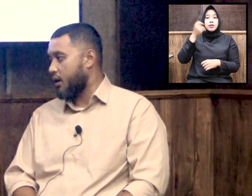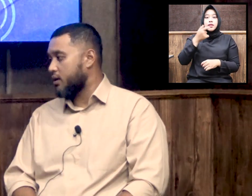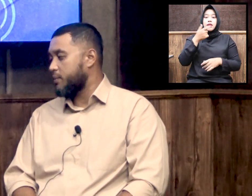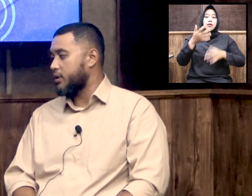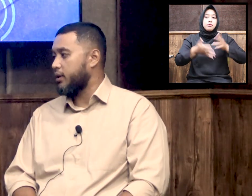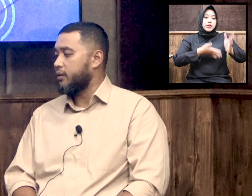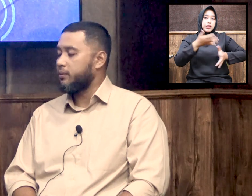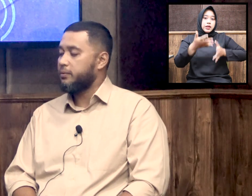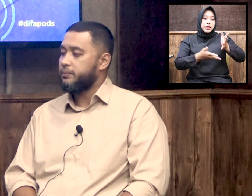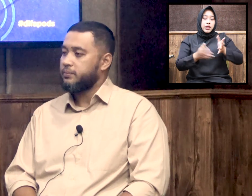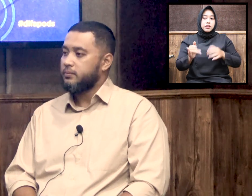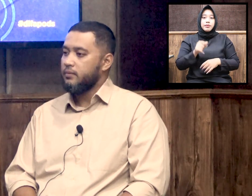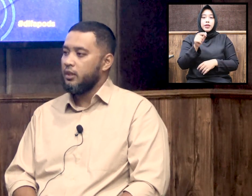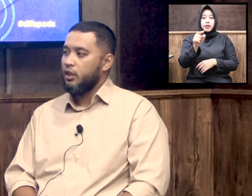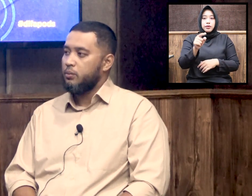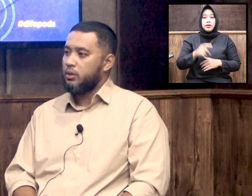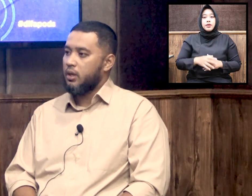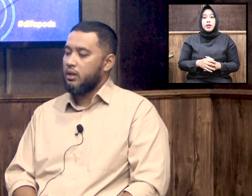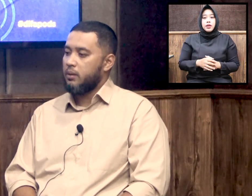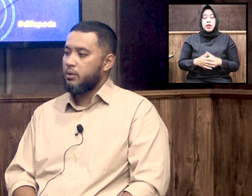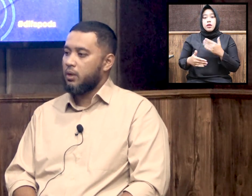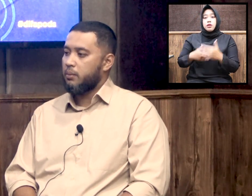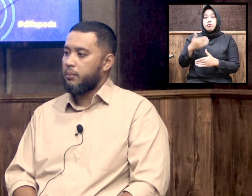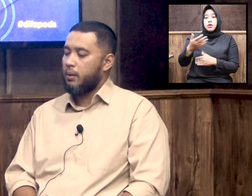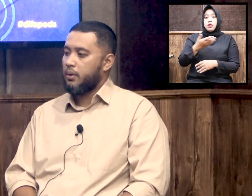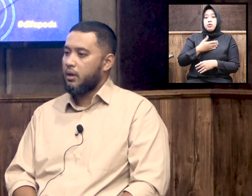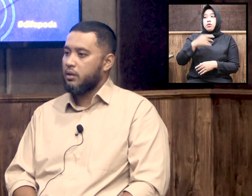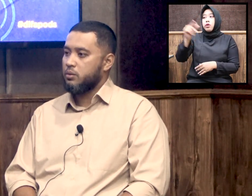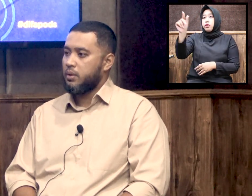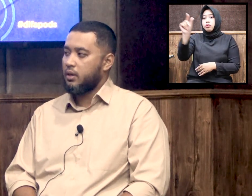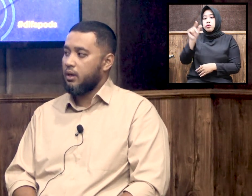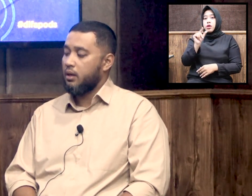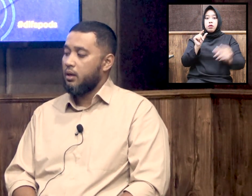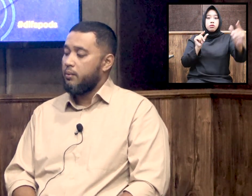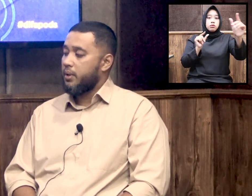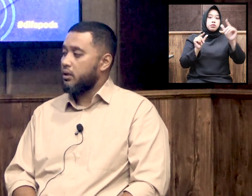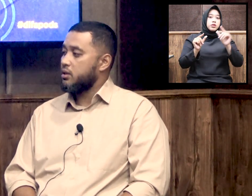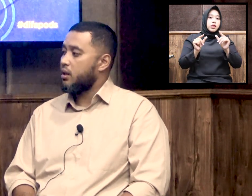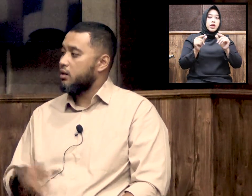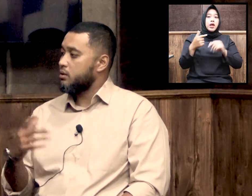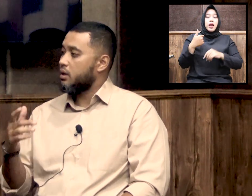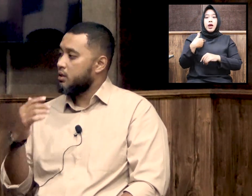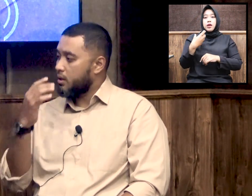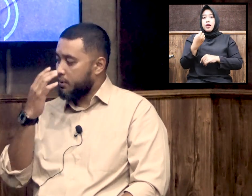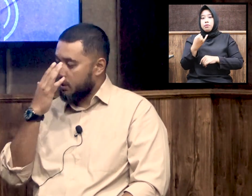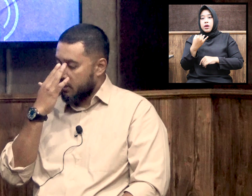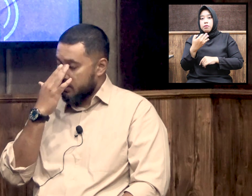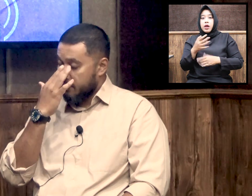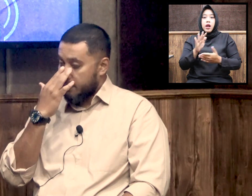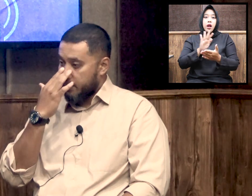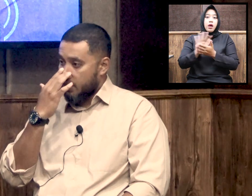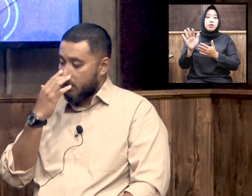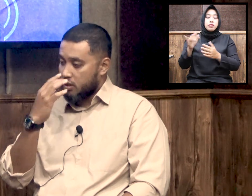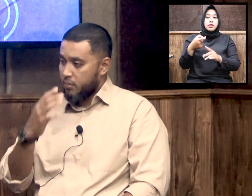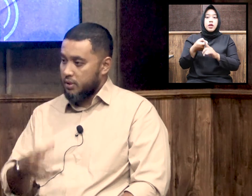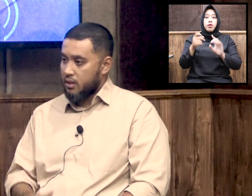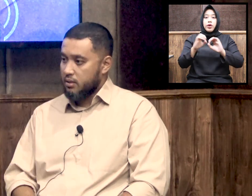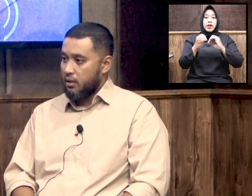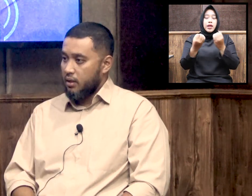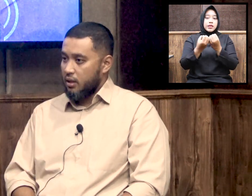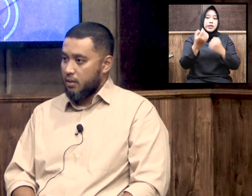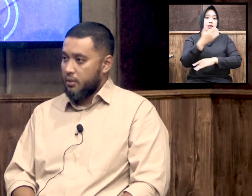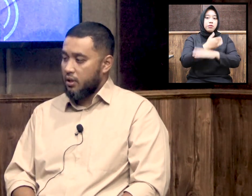bahasa isyarat seperti itu kemudian kita mengundang beberapa narasumber dari praktisi langsung dari disabilitas penyandan